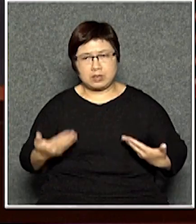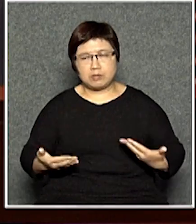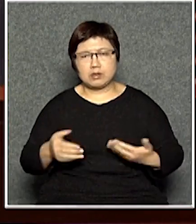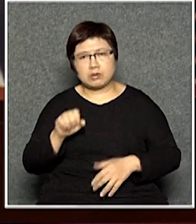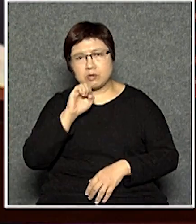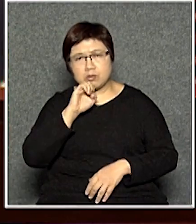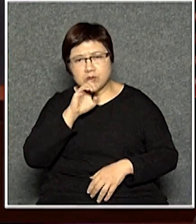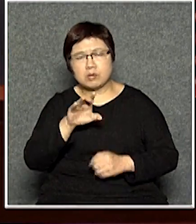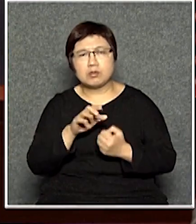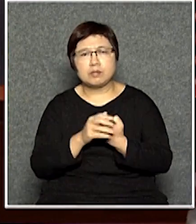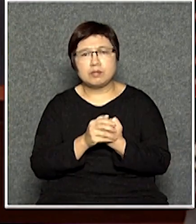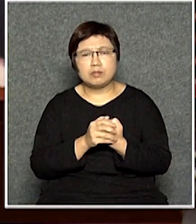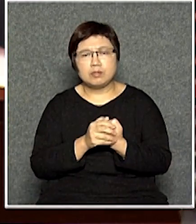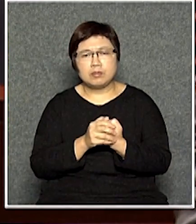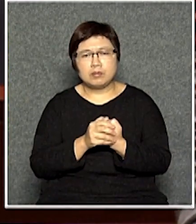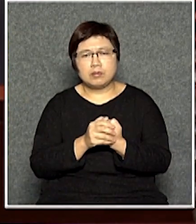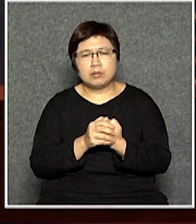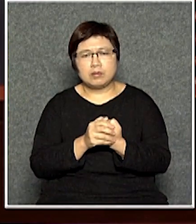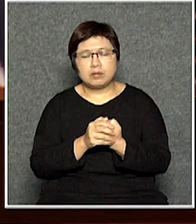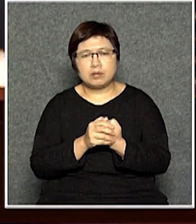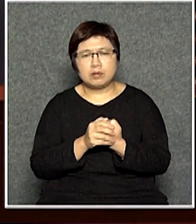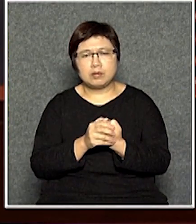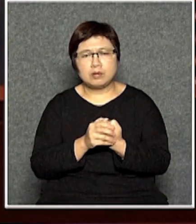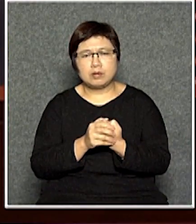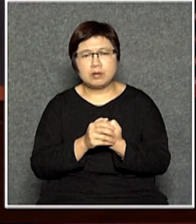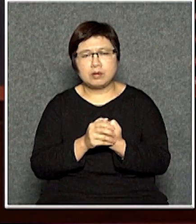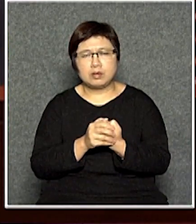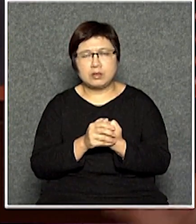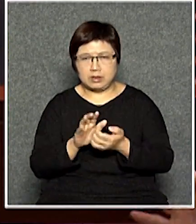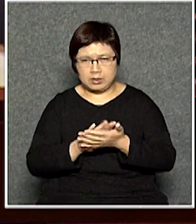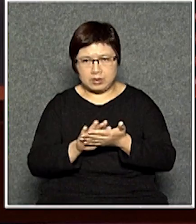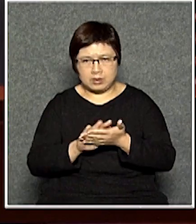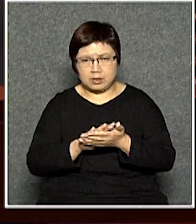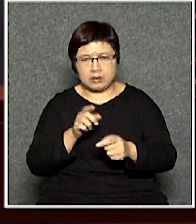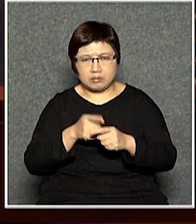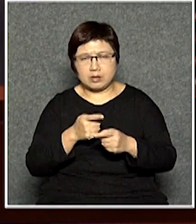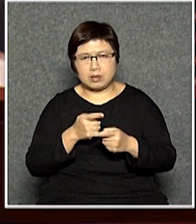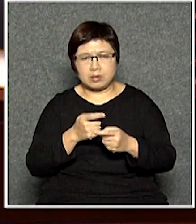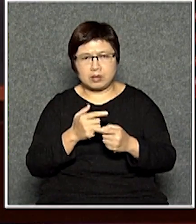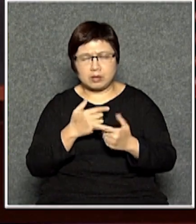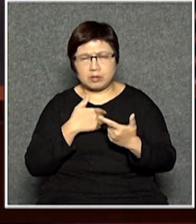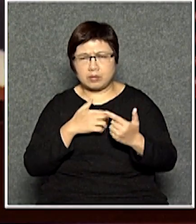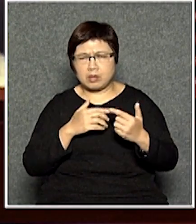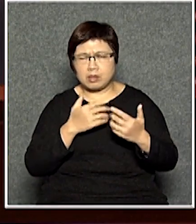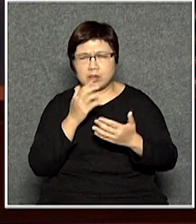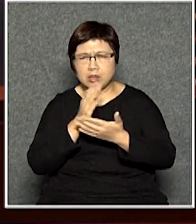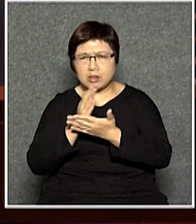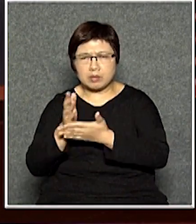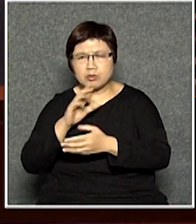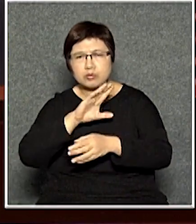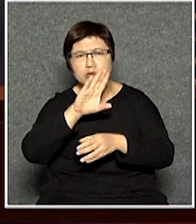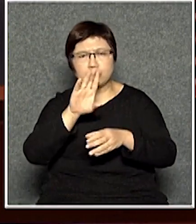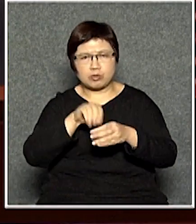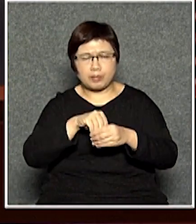的，其實大家在事實上不會真的差很遠，統包總額這